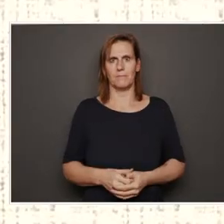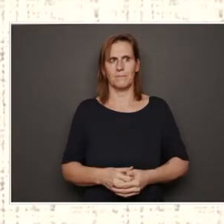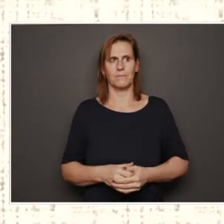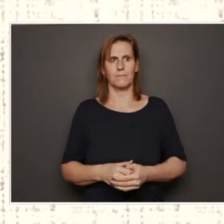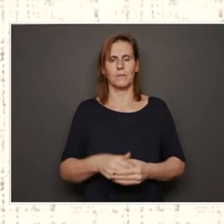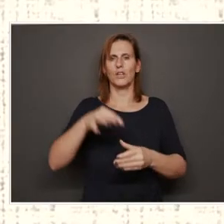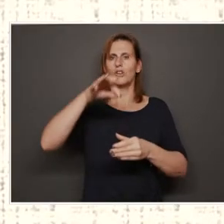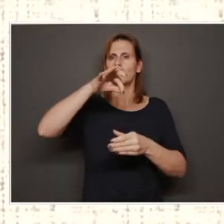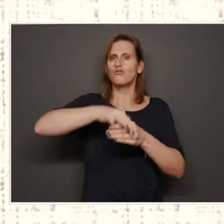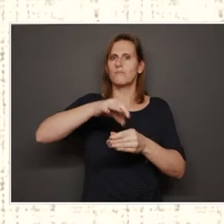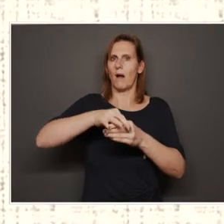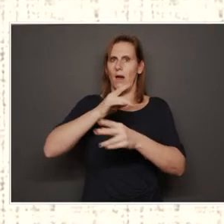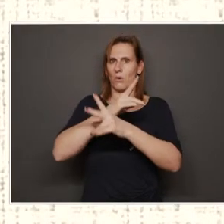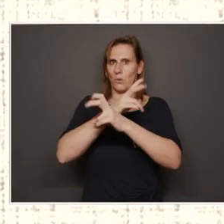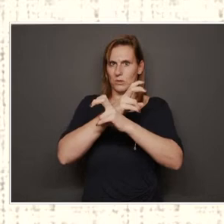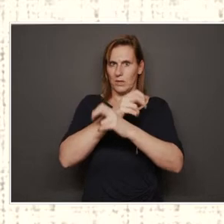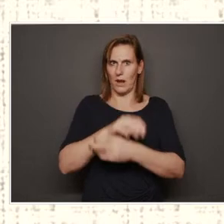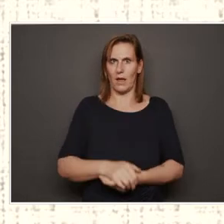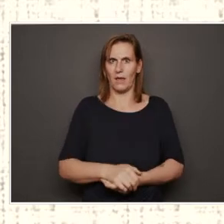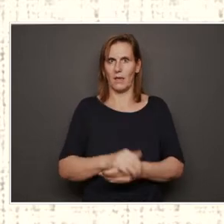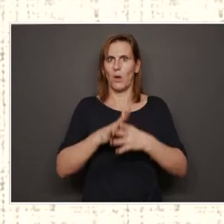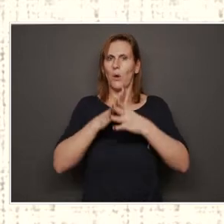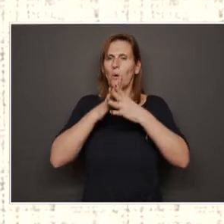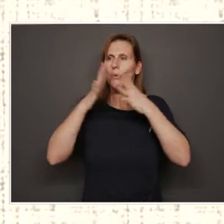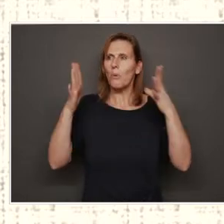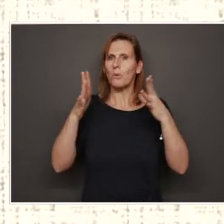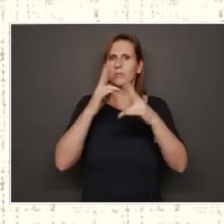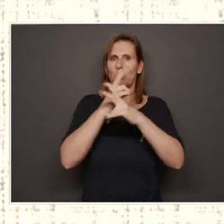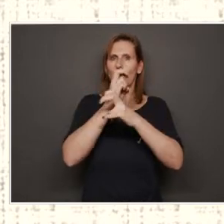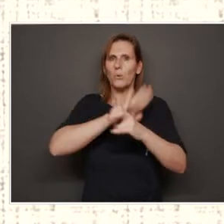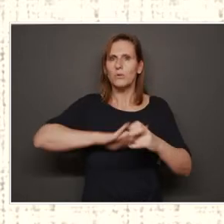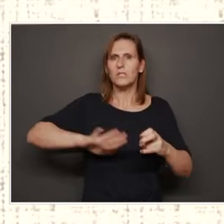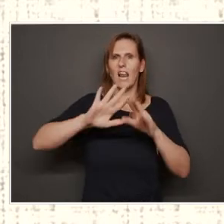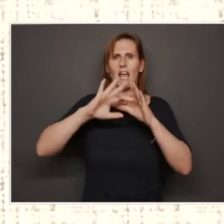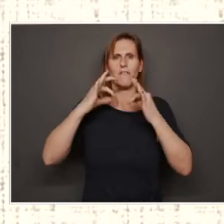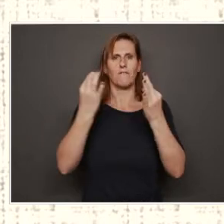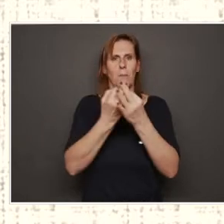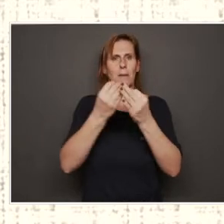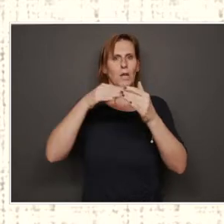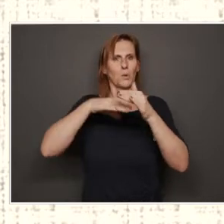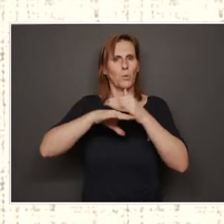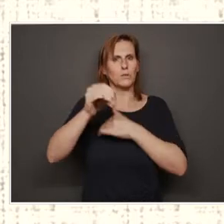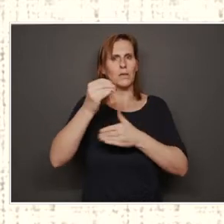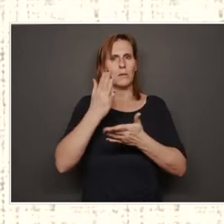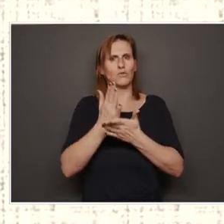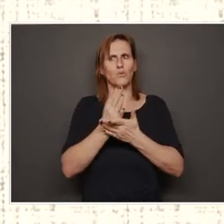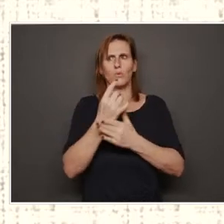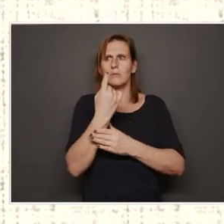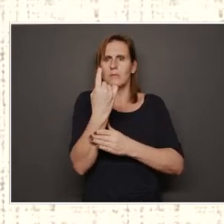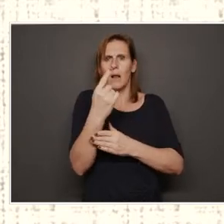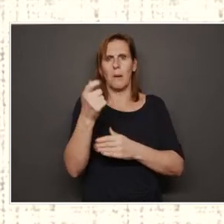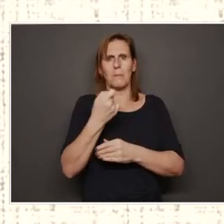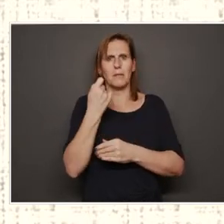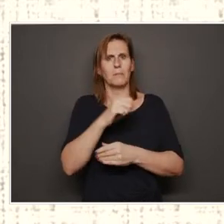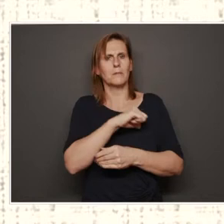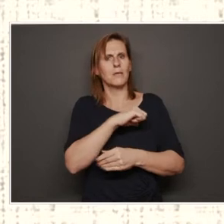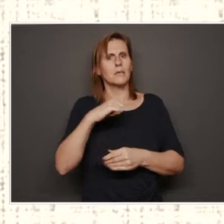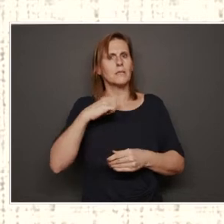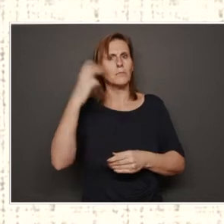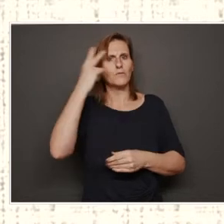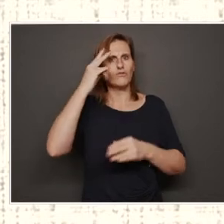Spar Österreich. Als großes österreichisches Familienunternehmen ist es für den Betrieb eine